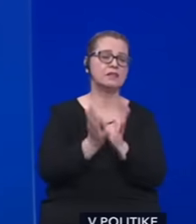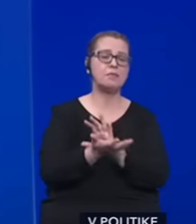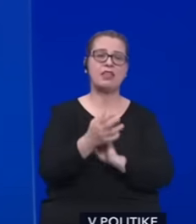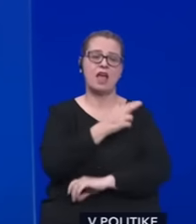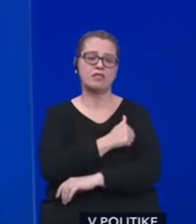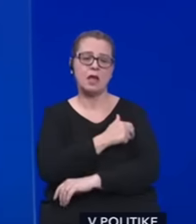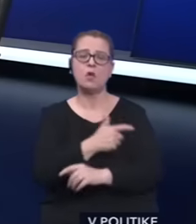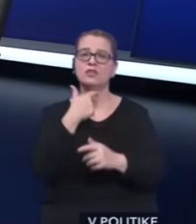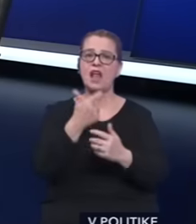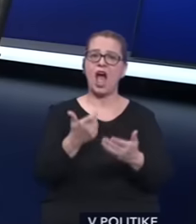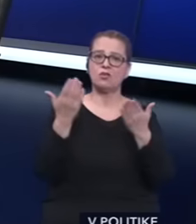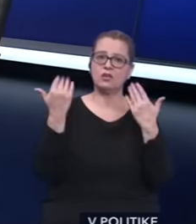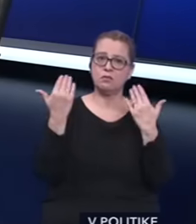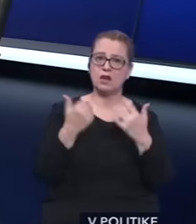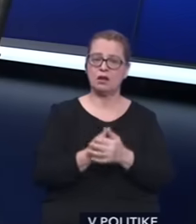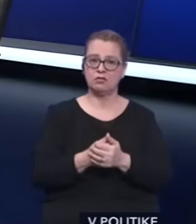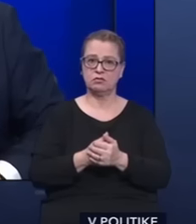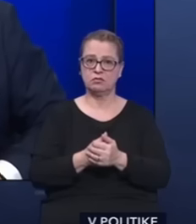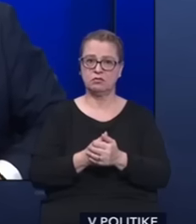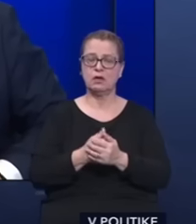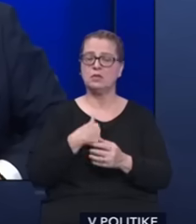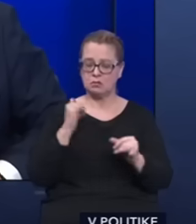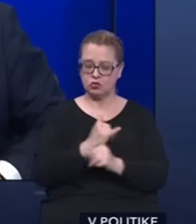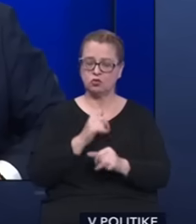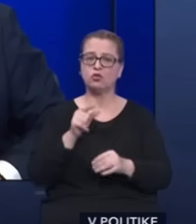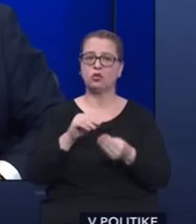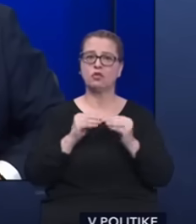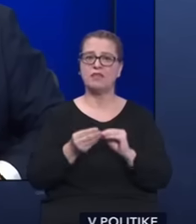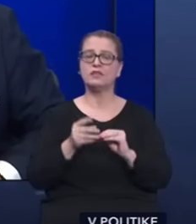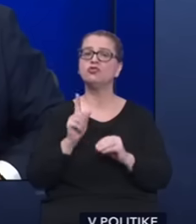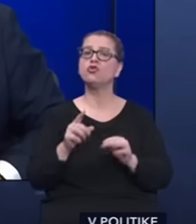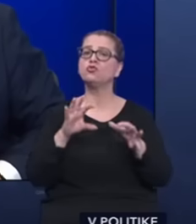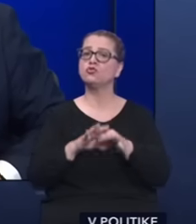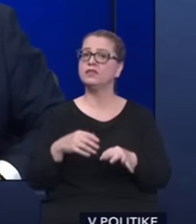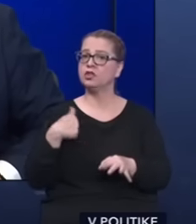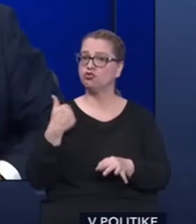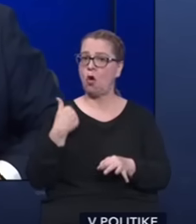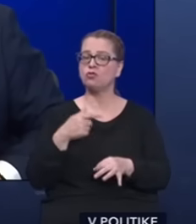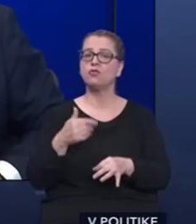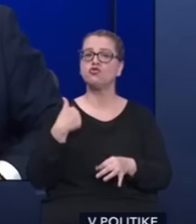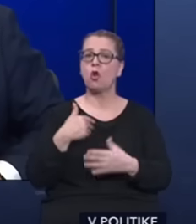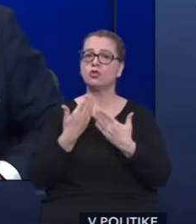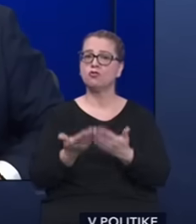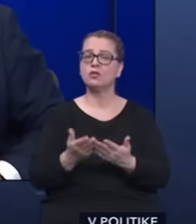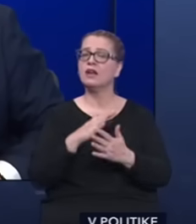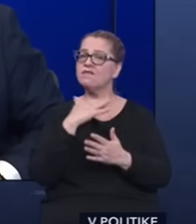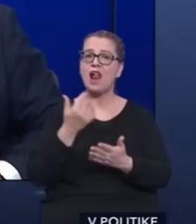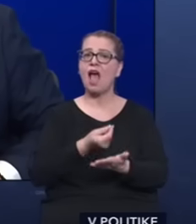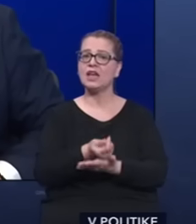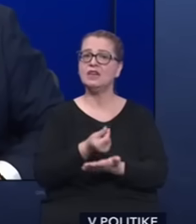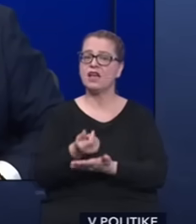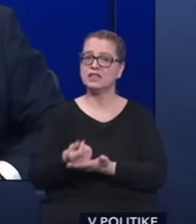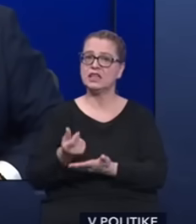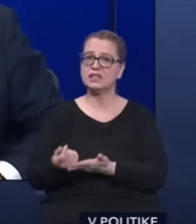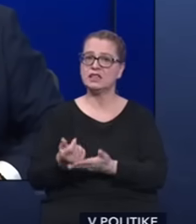parkov, toto sú veci, ktoré sme my reálne presadili. V rámci školstva vám môžem povedať, že školy dostali toľko investícií